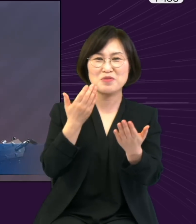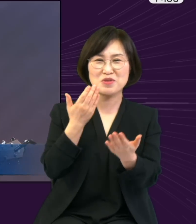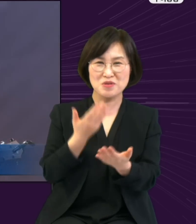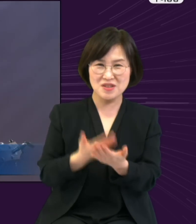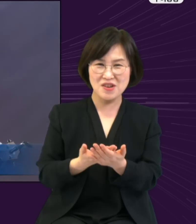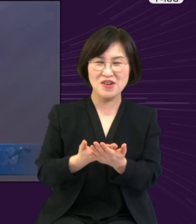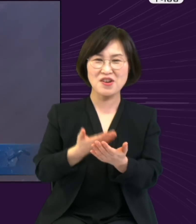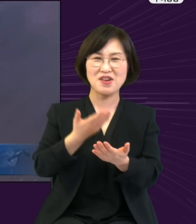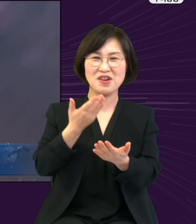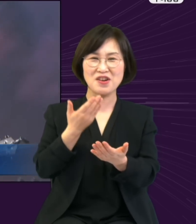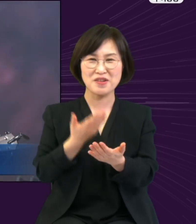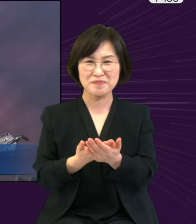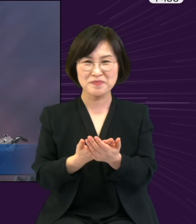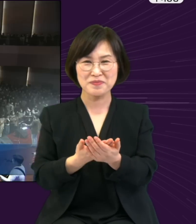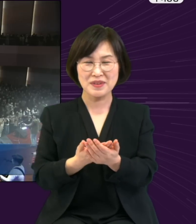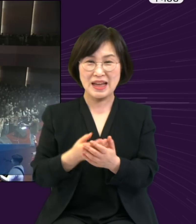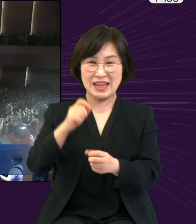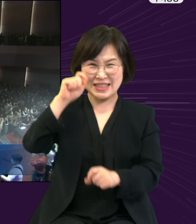도와주시옵소서.